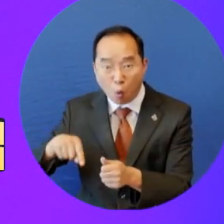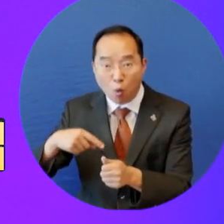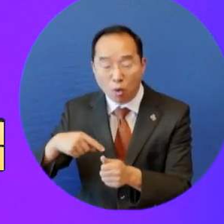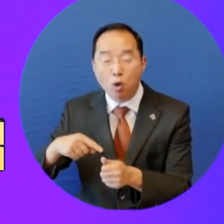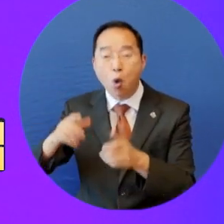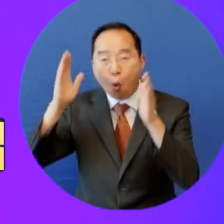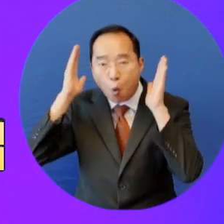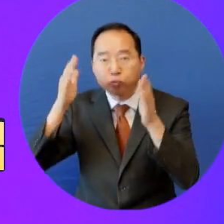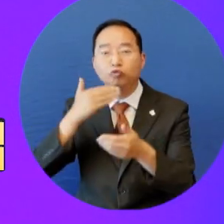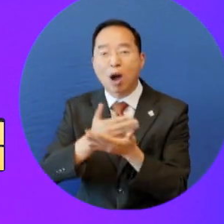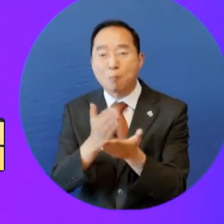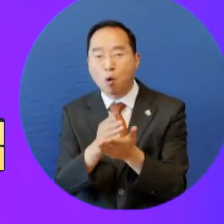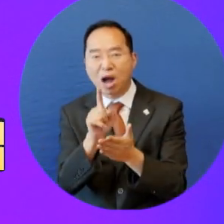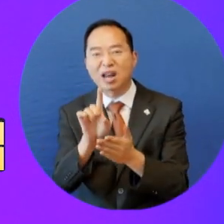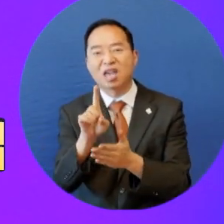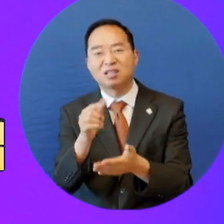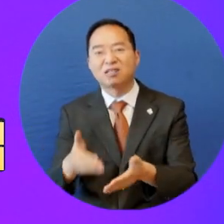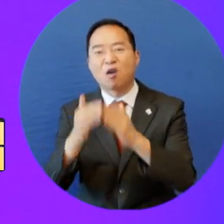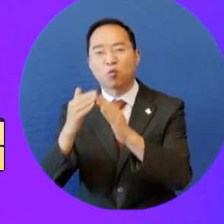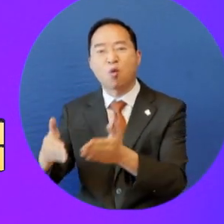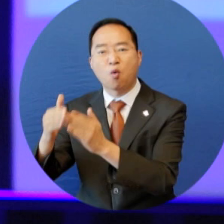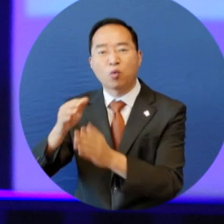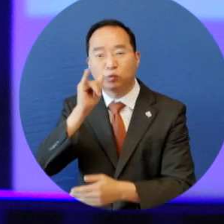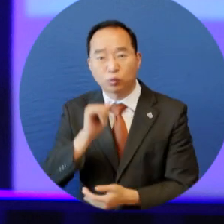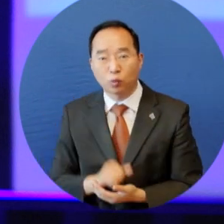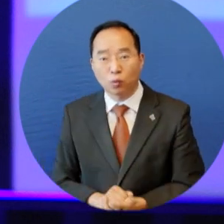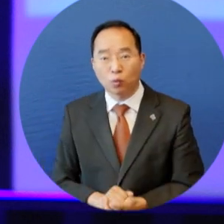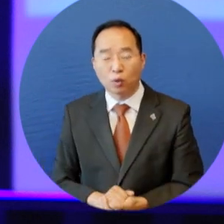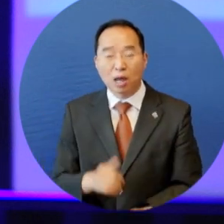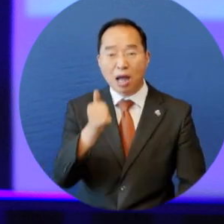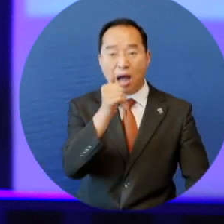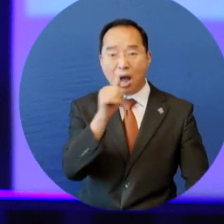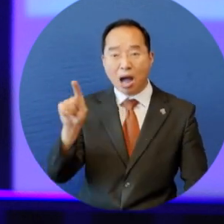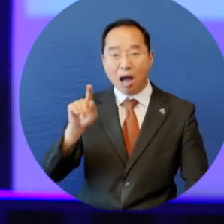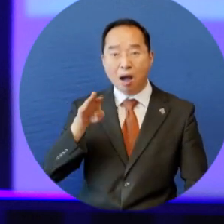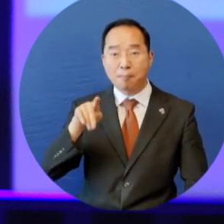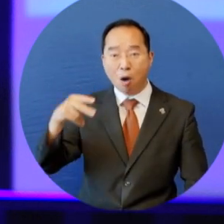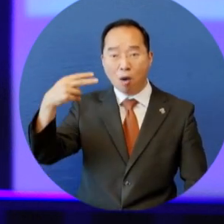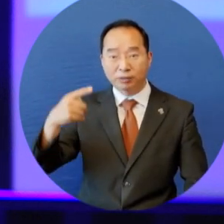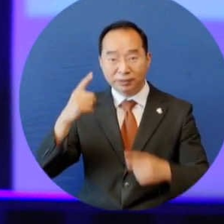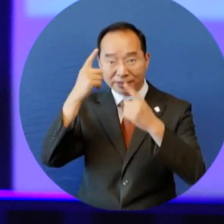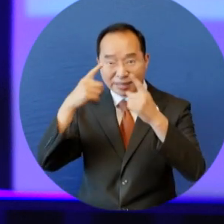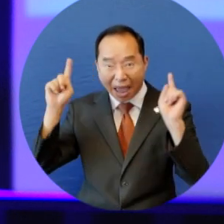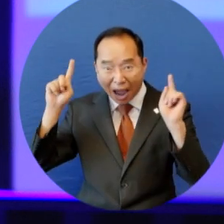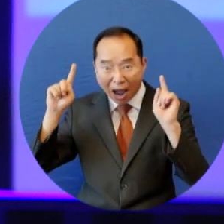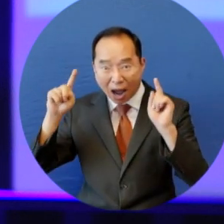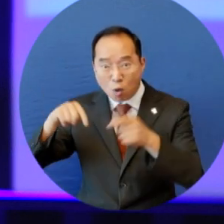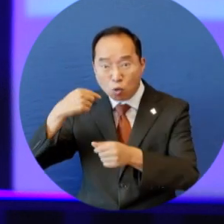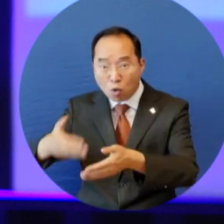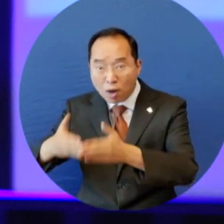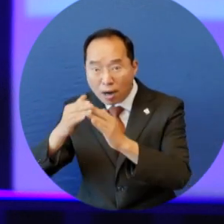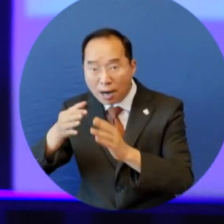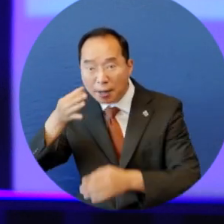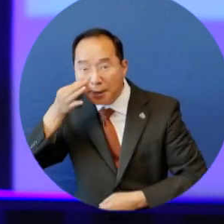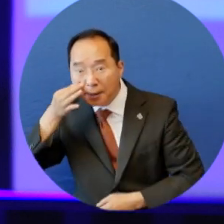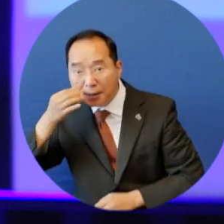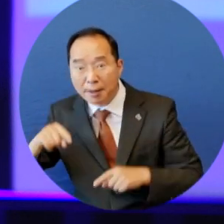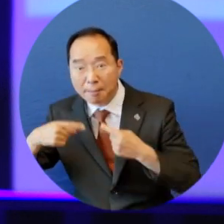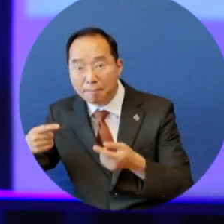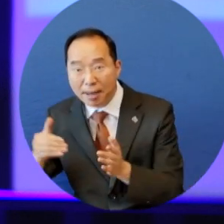프로그램 중에 선택 과목으로 채택을 했습니다. 저도 하버드 의대에서 열린 프로그램에 잠시 참여를